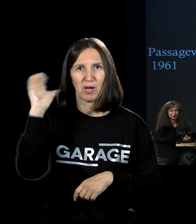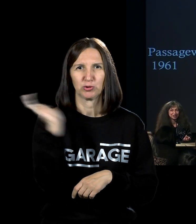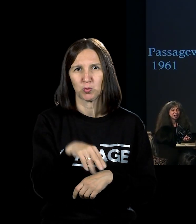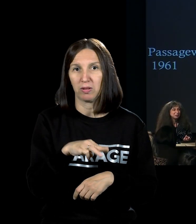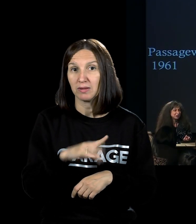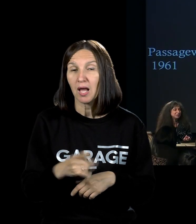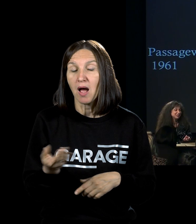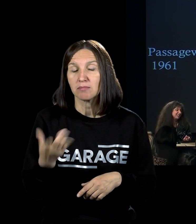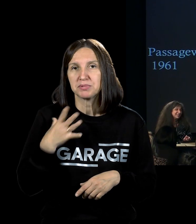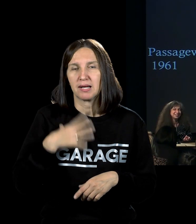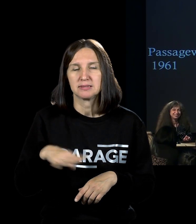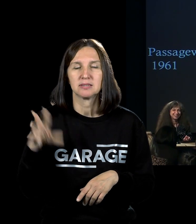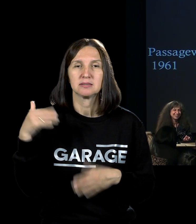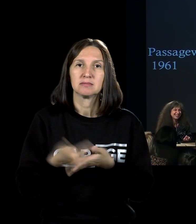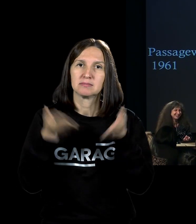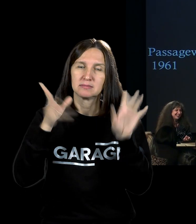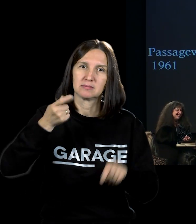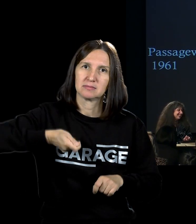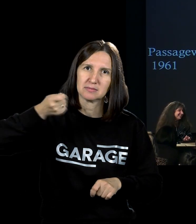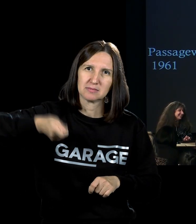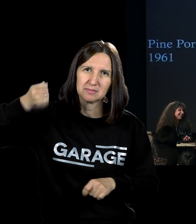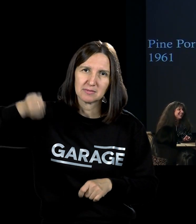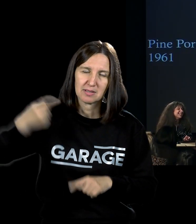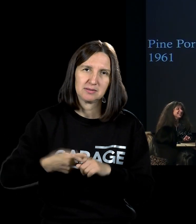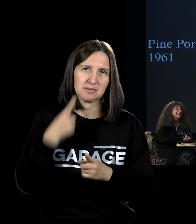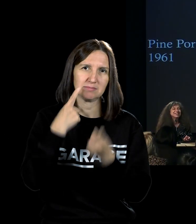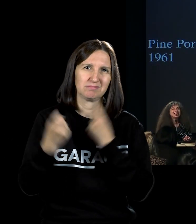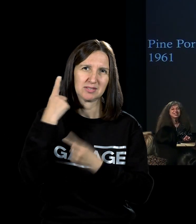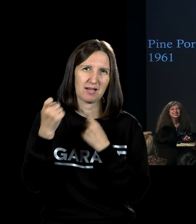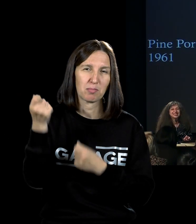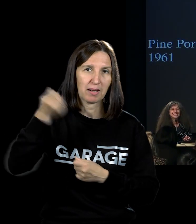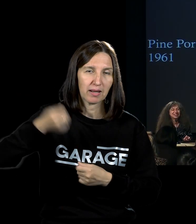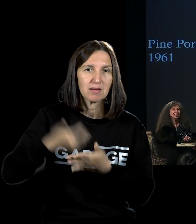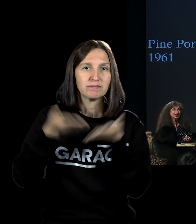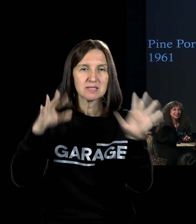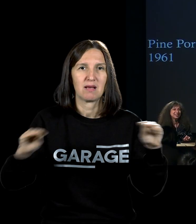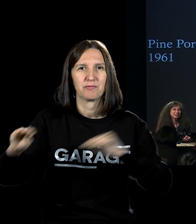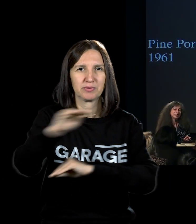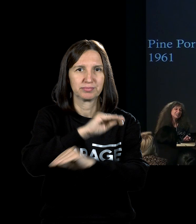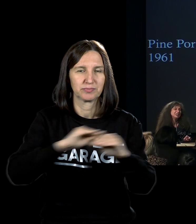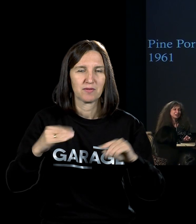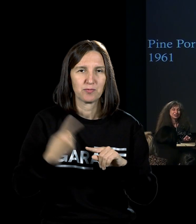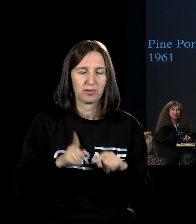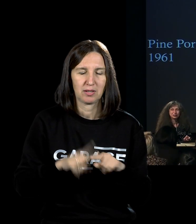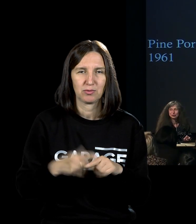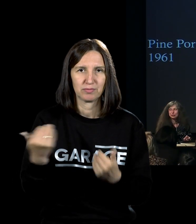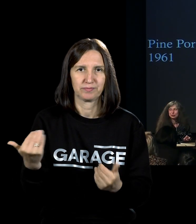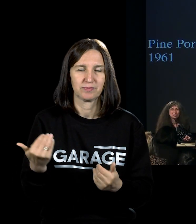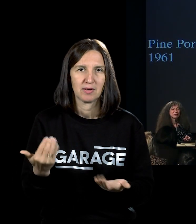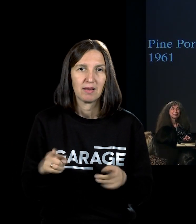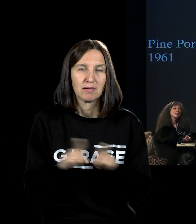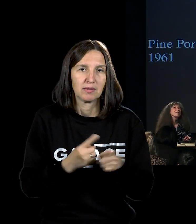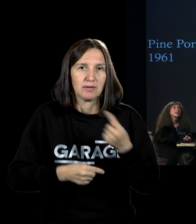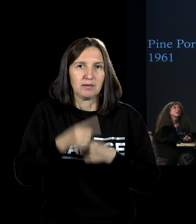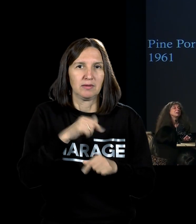раз заново закрашивать эти граффити и заново строить и заново делать эту инсталляцию такую